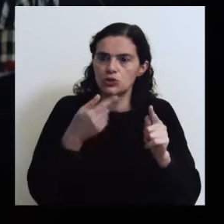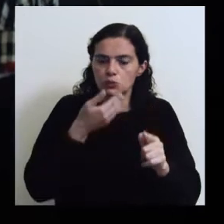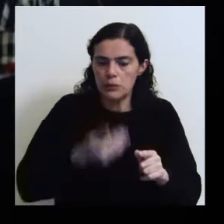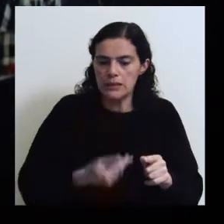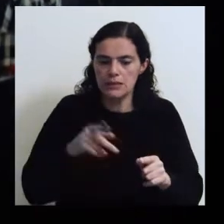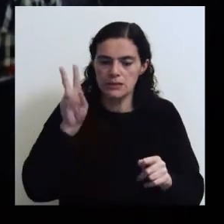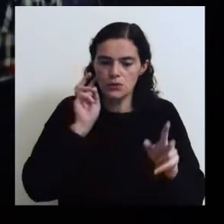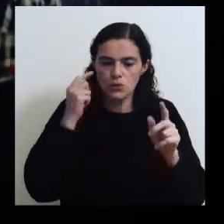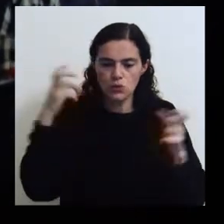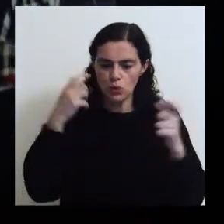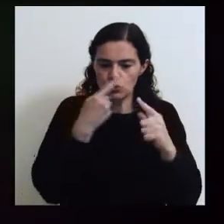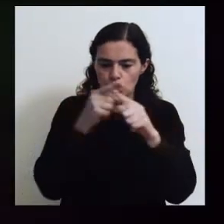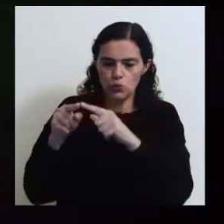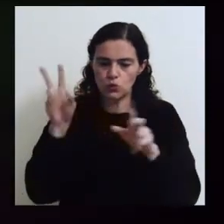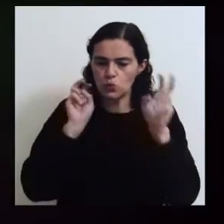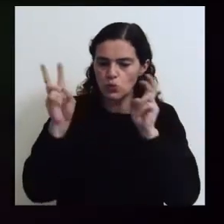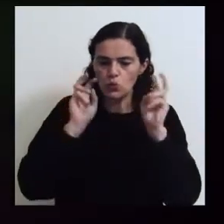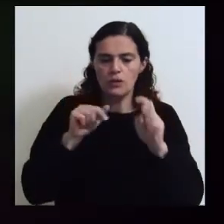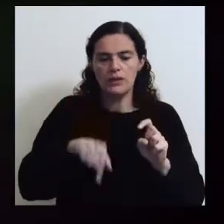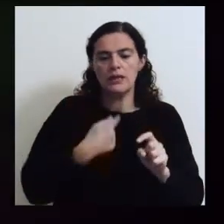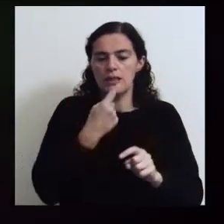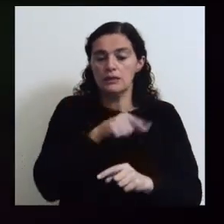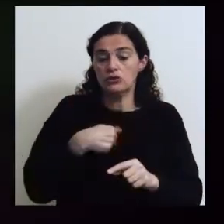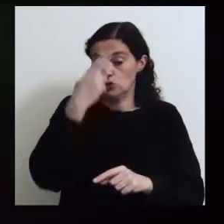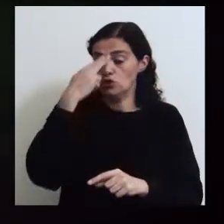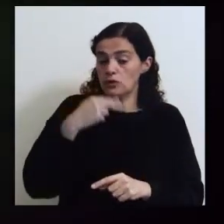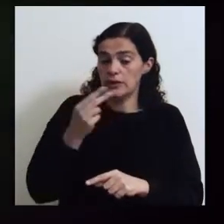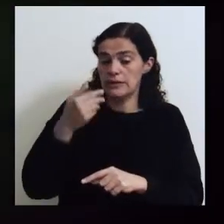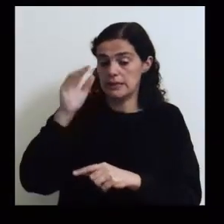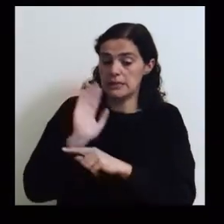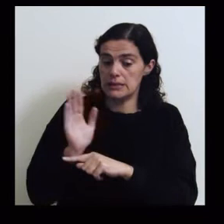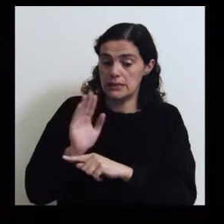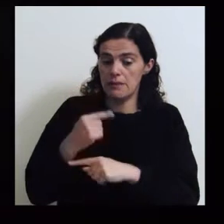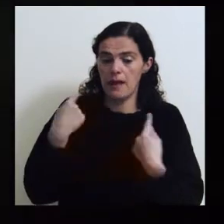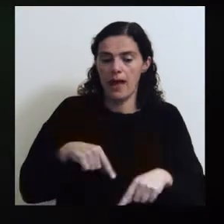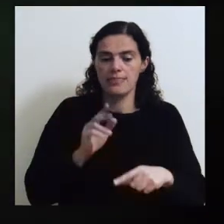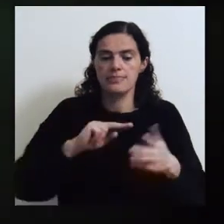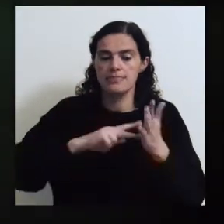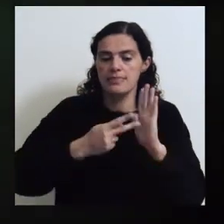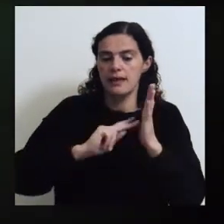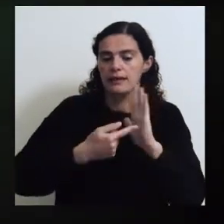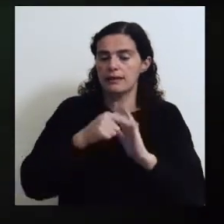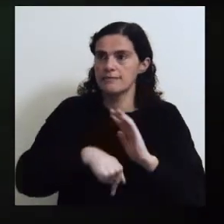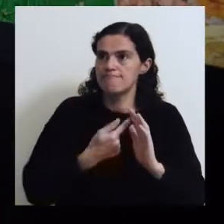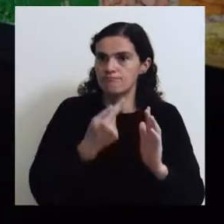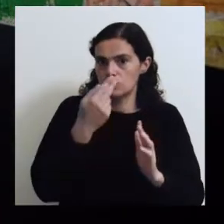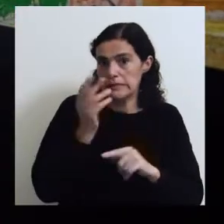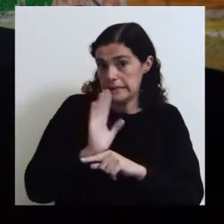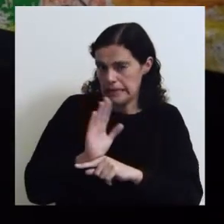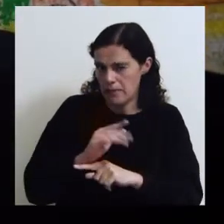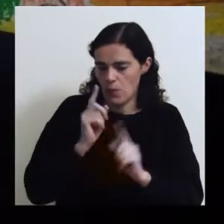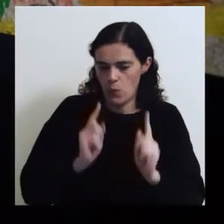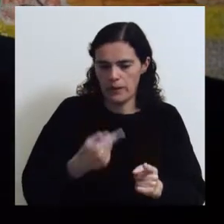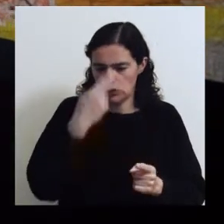polyphonie. Klug dit notamment que l'histoire du cinéma ne commence pas avec l'histoire de la technique